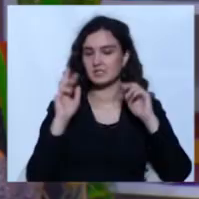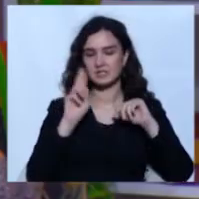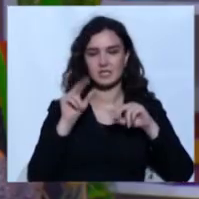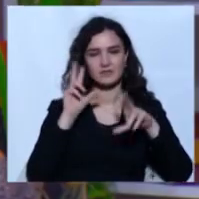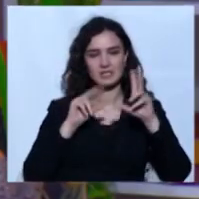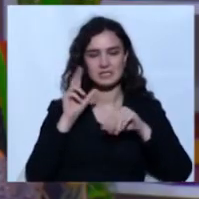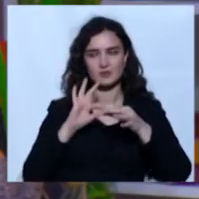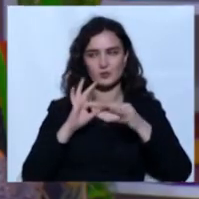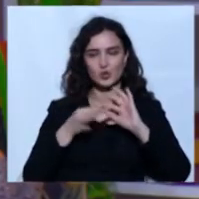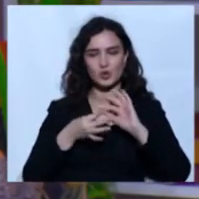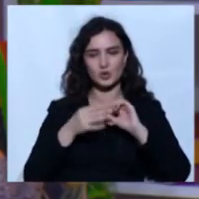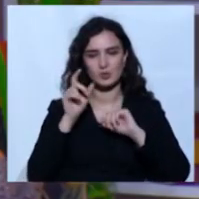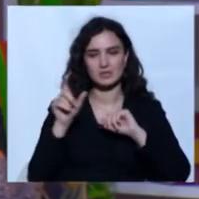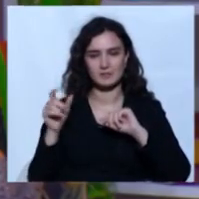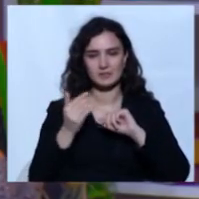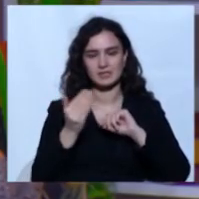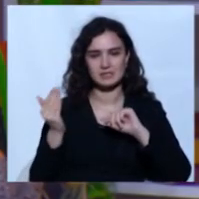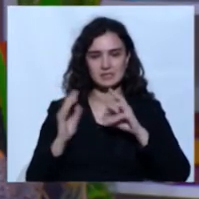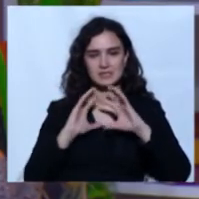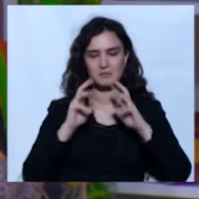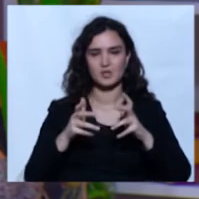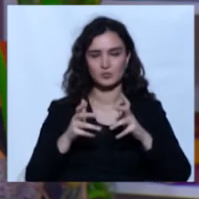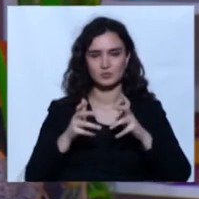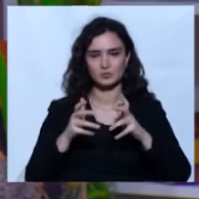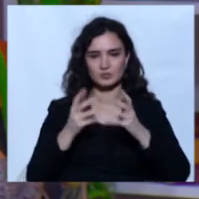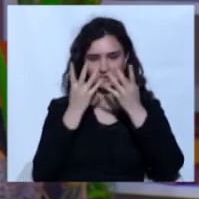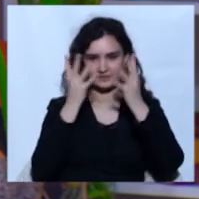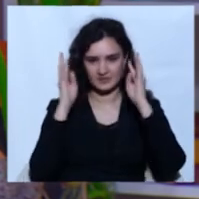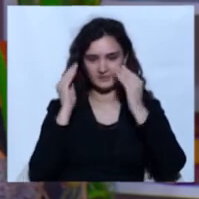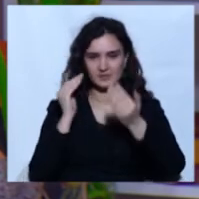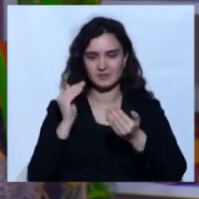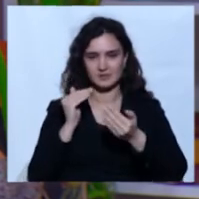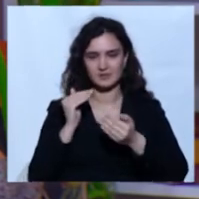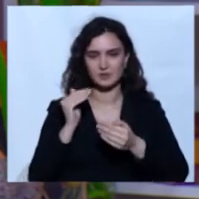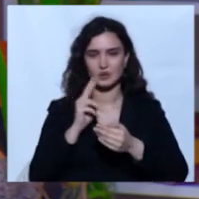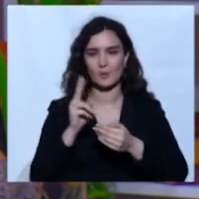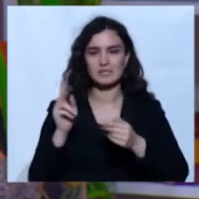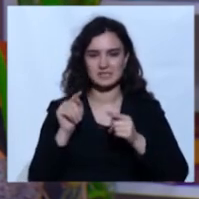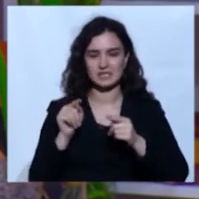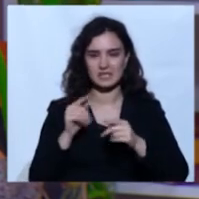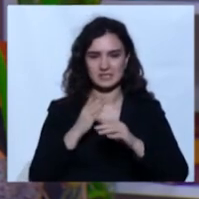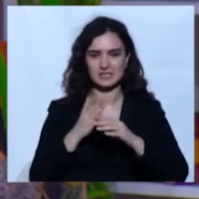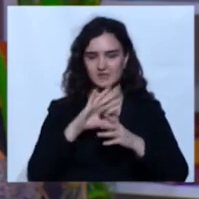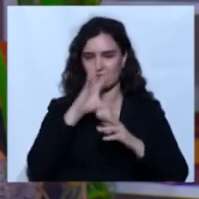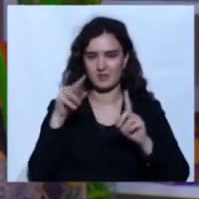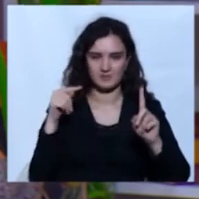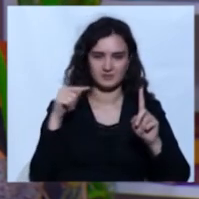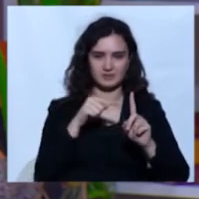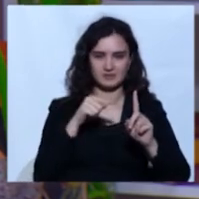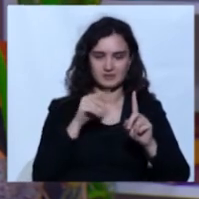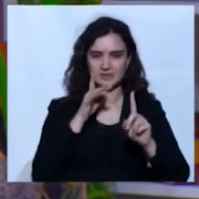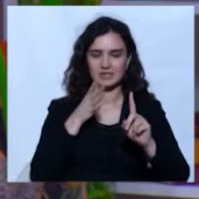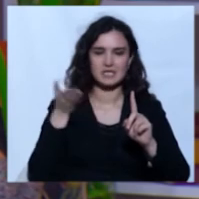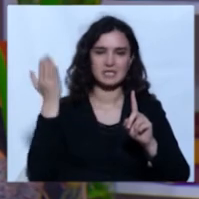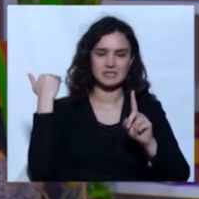ითვალისწინებს კონკრეტულ ადამიანს სამყაროს გვირგვინს, რომლისკენაც არის მიმართული